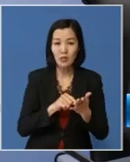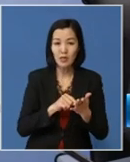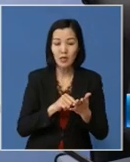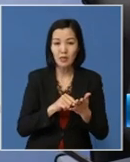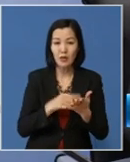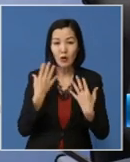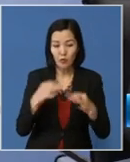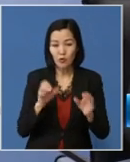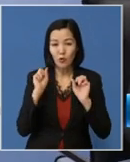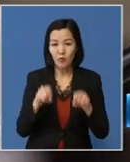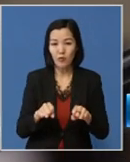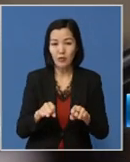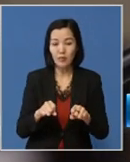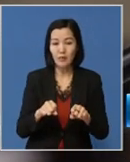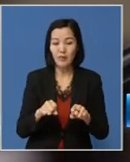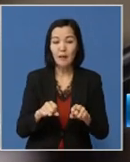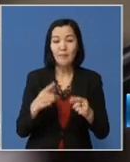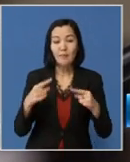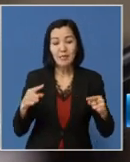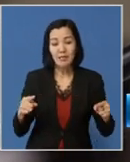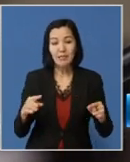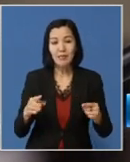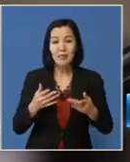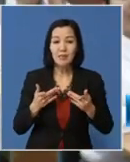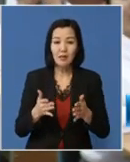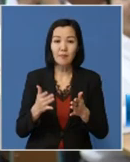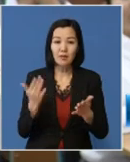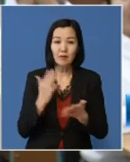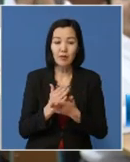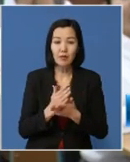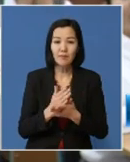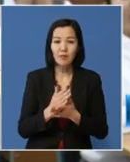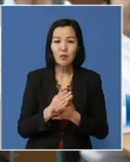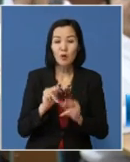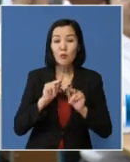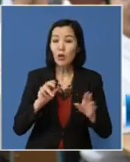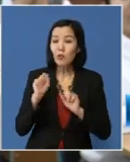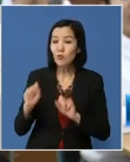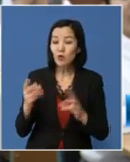беру мәселесі де көтеріліп отыр. Бұдан өзге де талаптар бар. Қорғалу керек мұғалім.